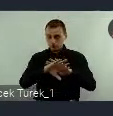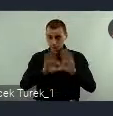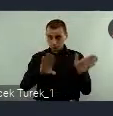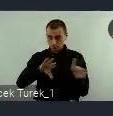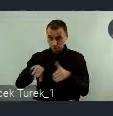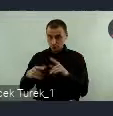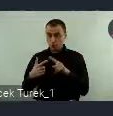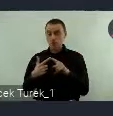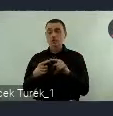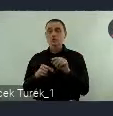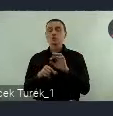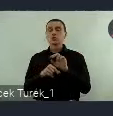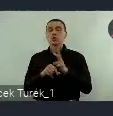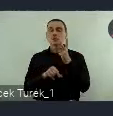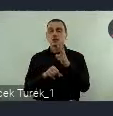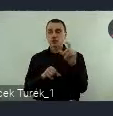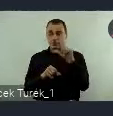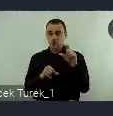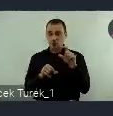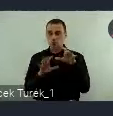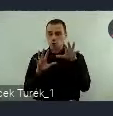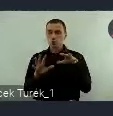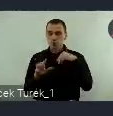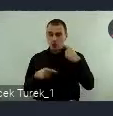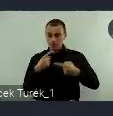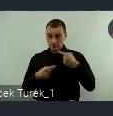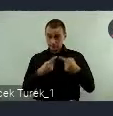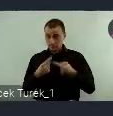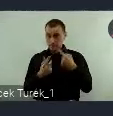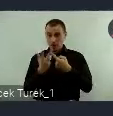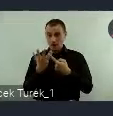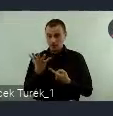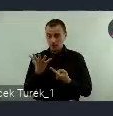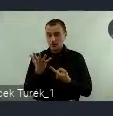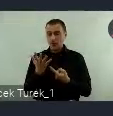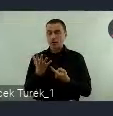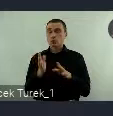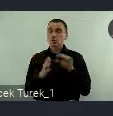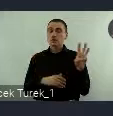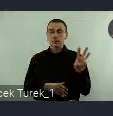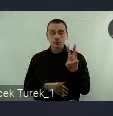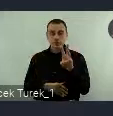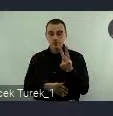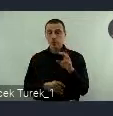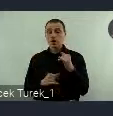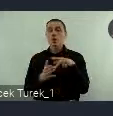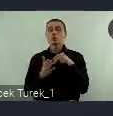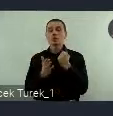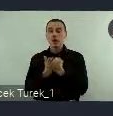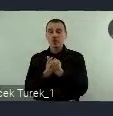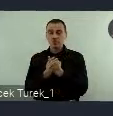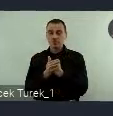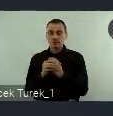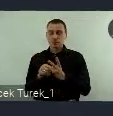bardzo duży temat w sensie dostępności cyfrowej Szczególnie jeśli chodzi o strony internetowe ustawa o zapewnianiu dostępności